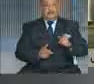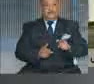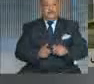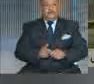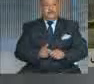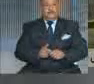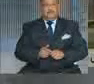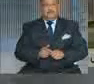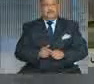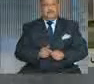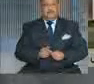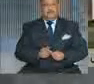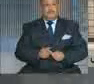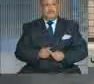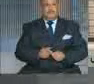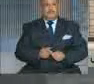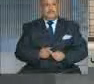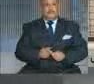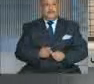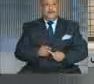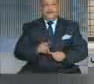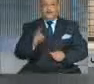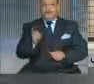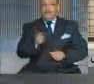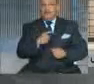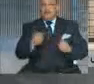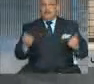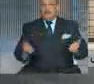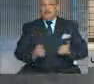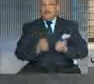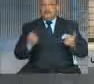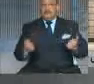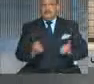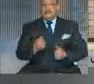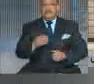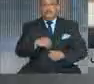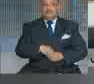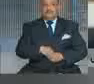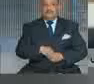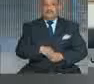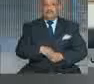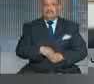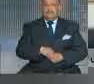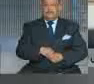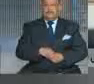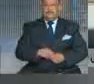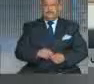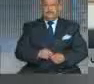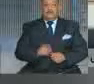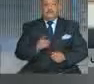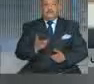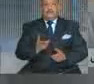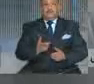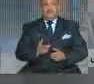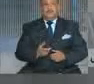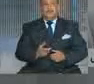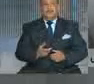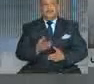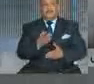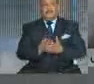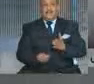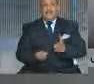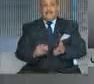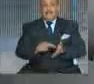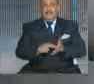وتراجعا ملحوظين، زاد من حدتهما غياب النظام الأساسي ونظام مناسب في التصرف المالي. إذا